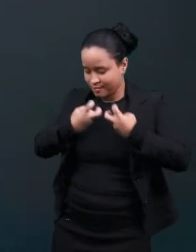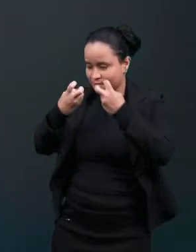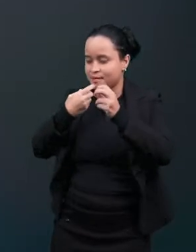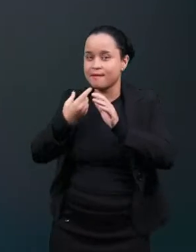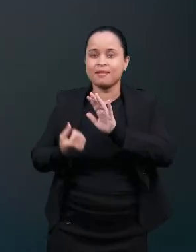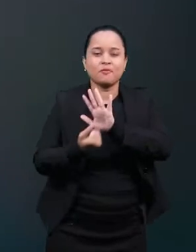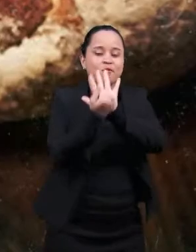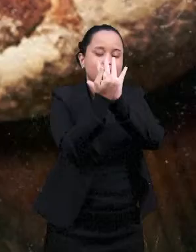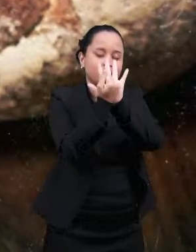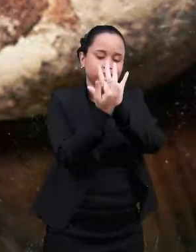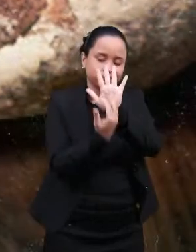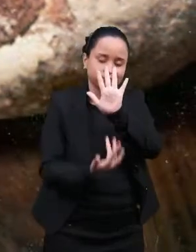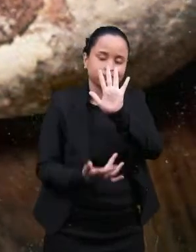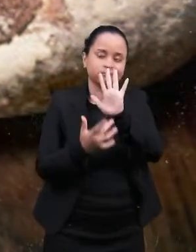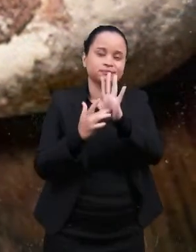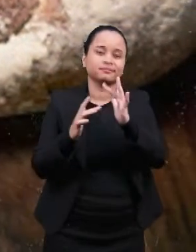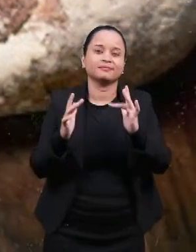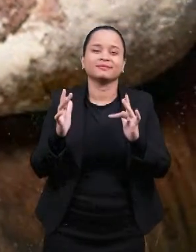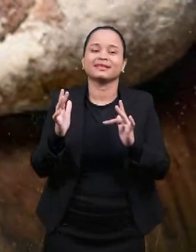Иисуса.